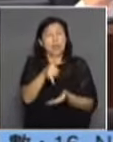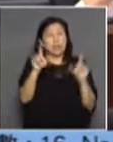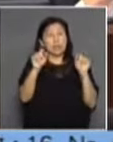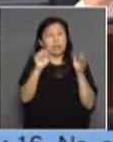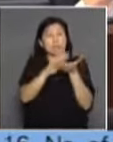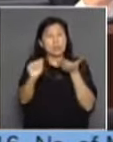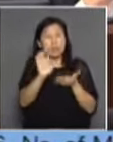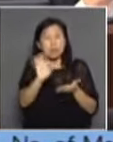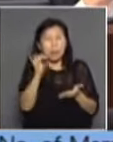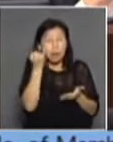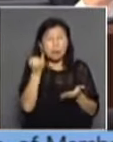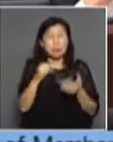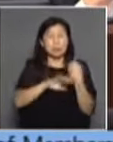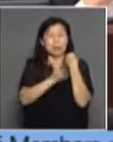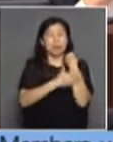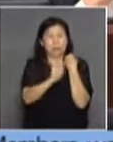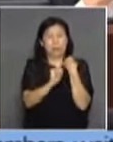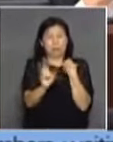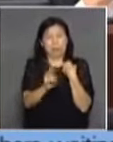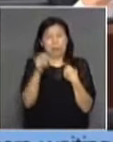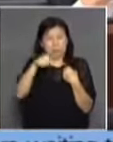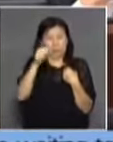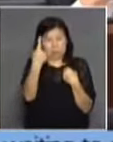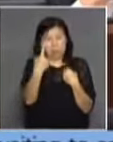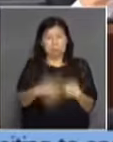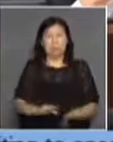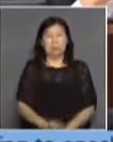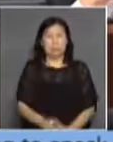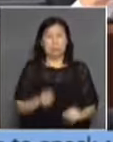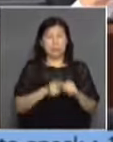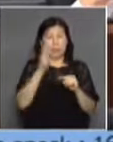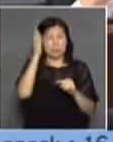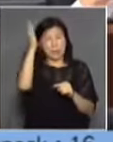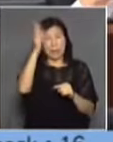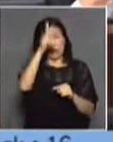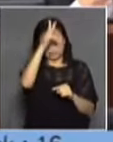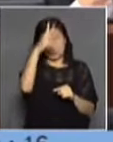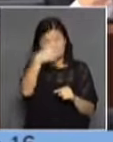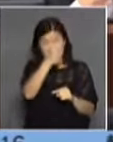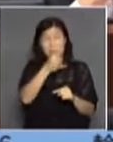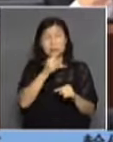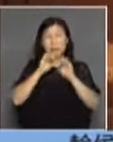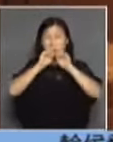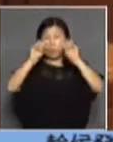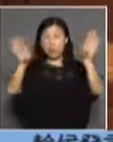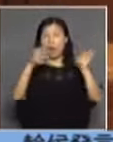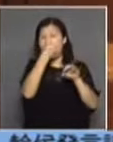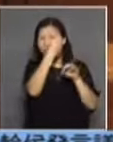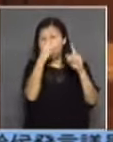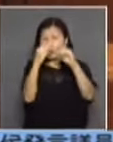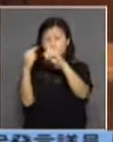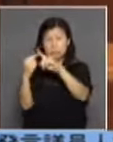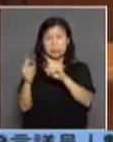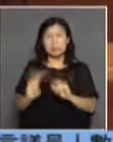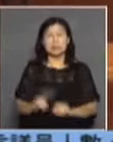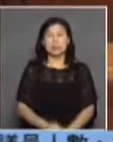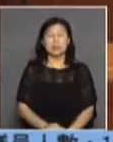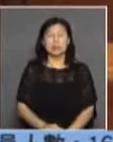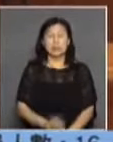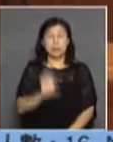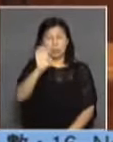话违反就违反。所以我而家希望特首你话俾全香港市民听，究竟白